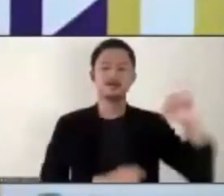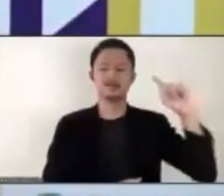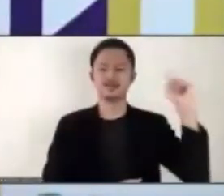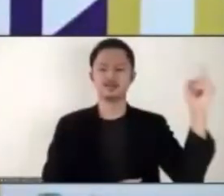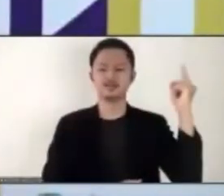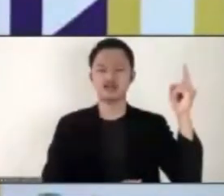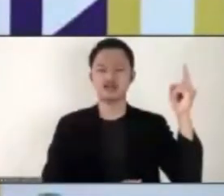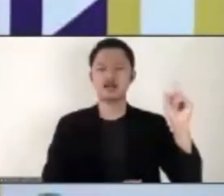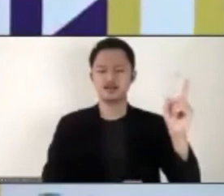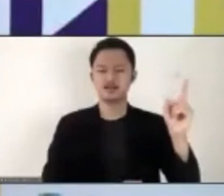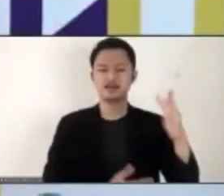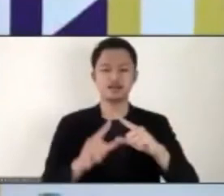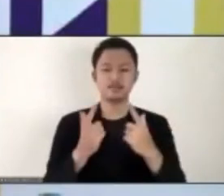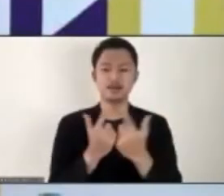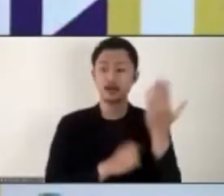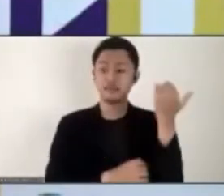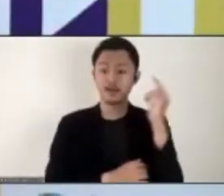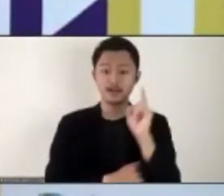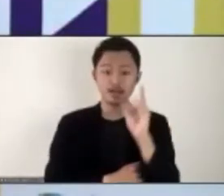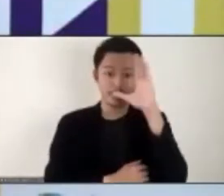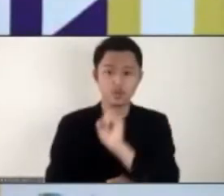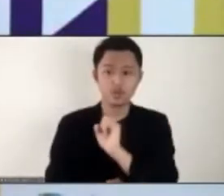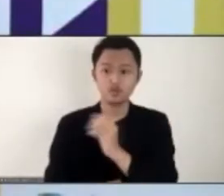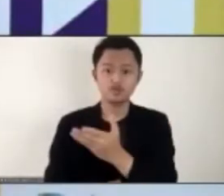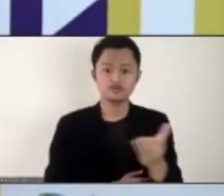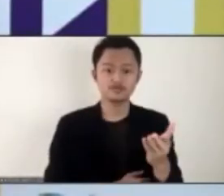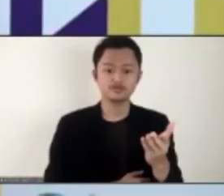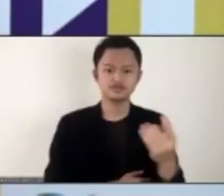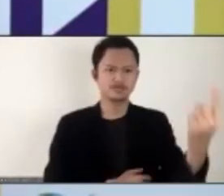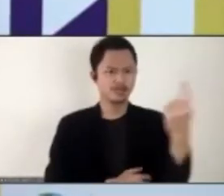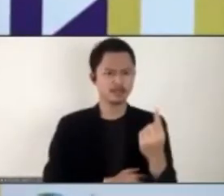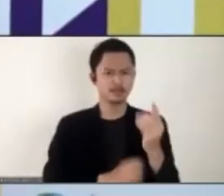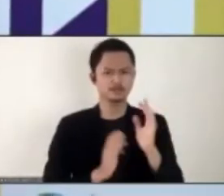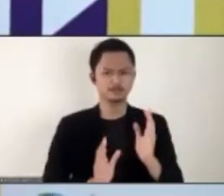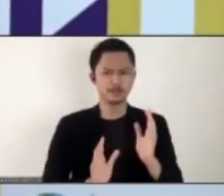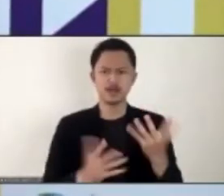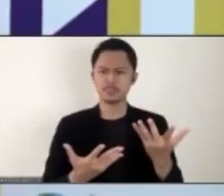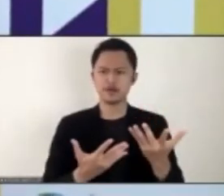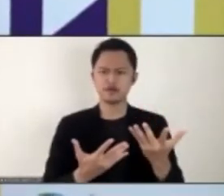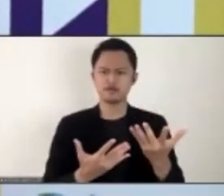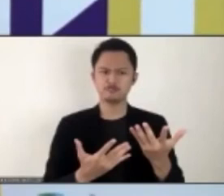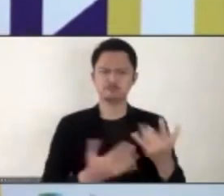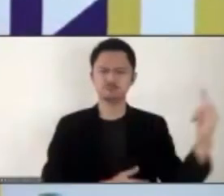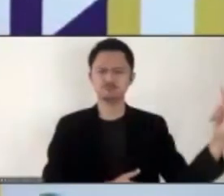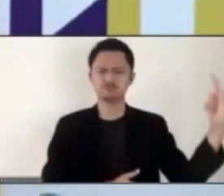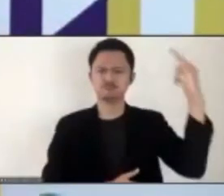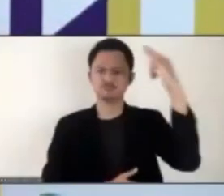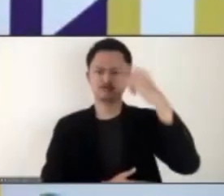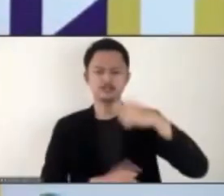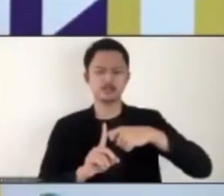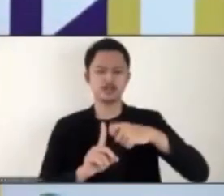Mitra gitu seperti kemarin kalau yang sudah hadir dan sudah menjelajahi kapal kihap ya